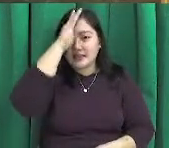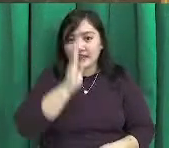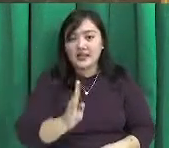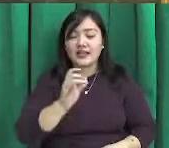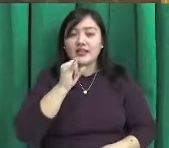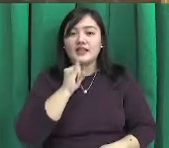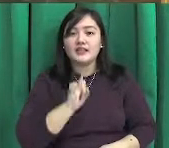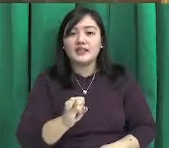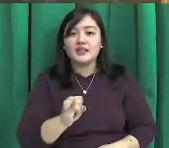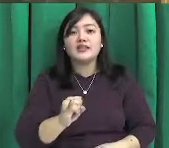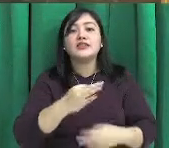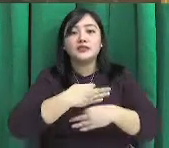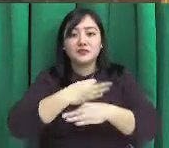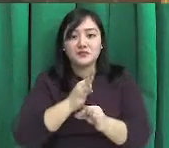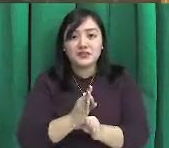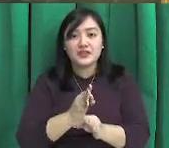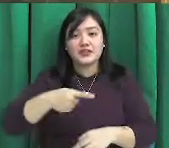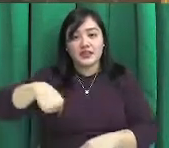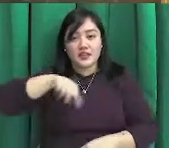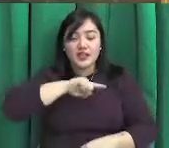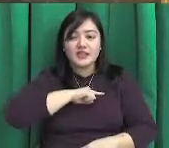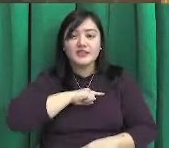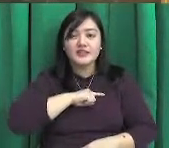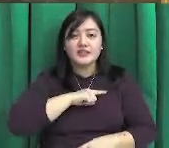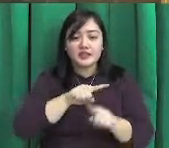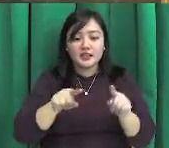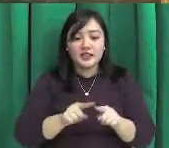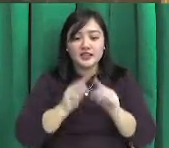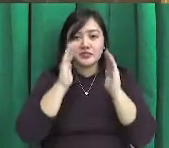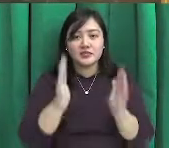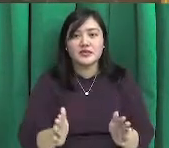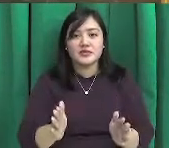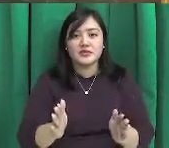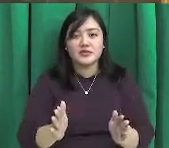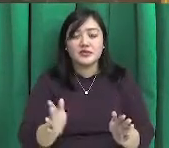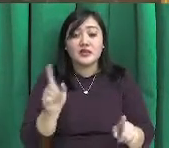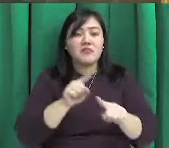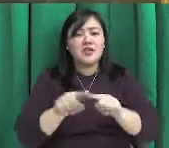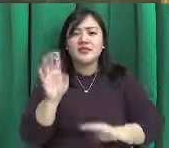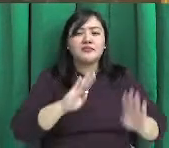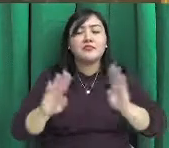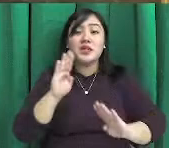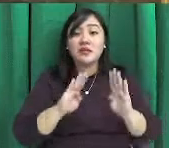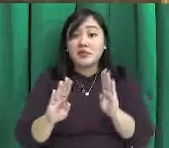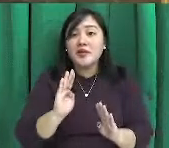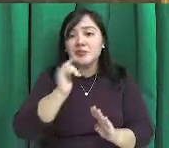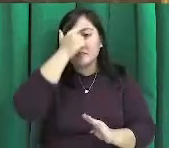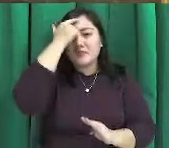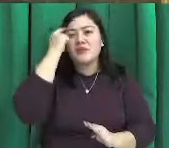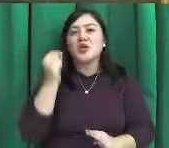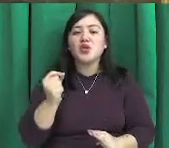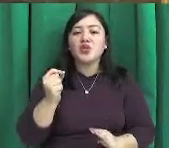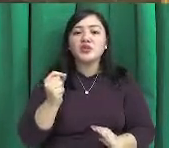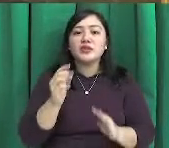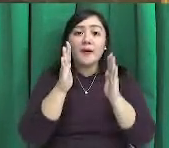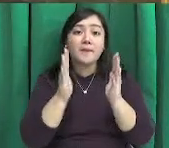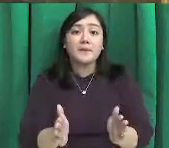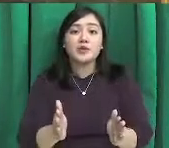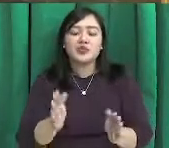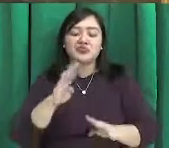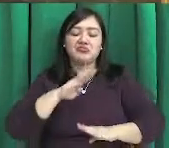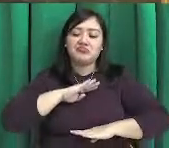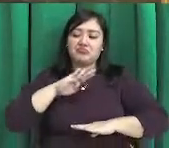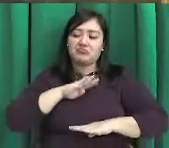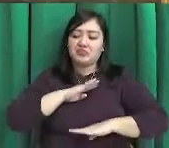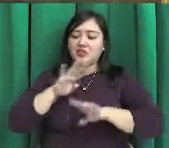po ang tao. Kaya lang, yung tao, sapagkat napalagay na sa kasalanan, ay nanatili na po doon. So, hindi na po naniniwala minsan at